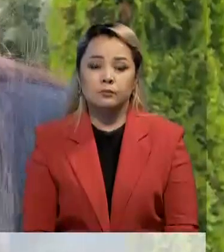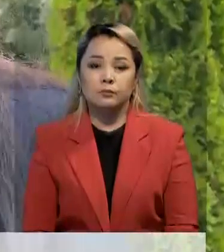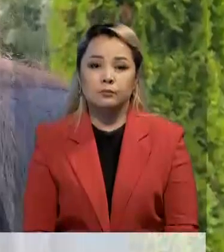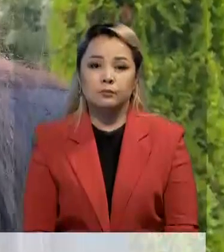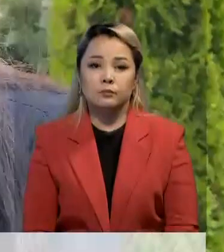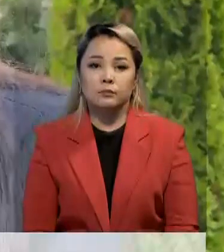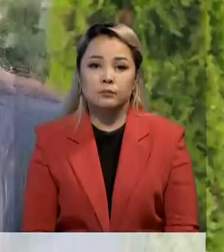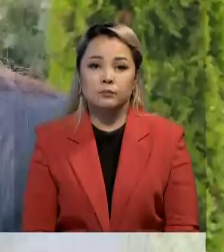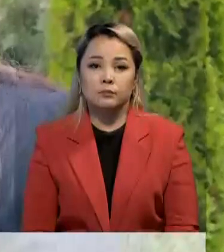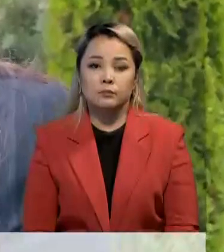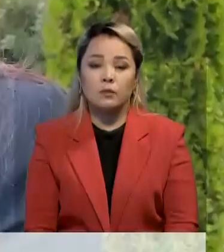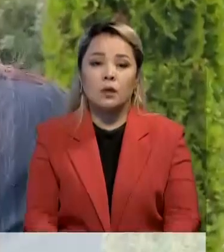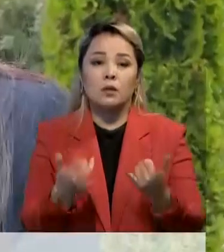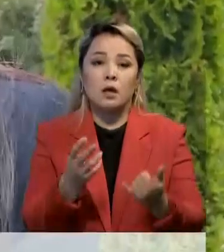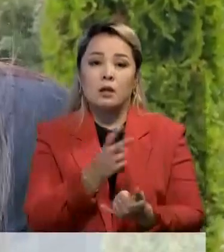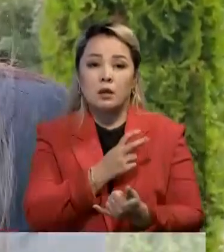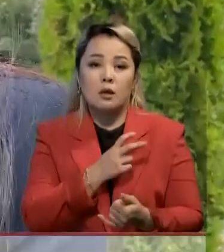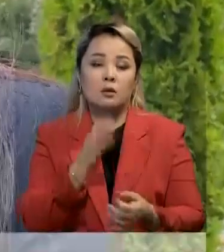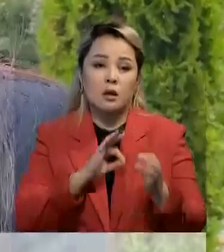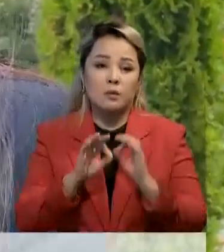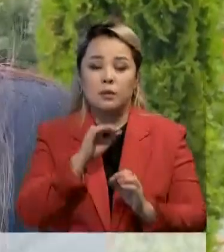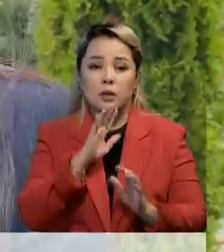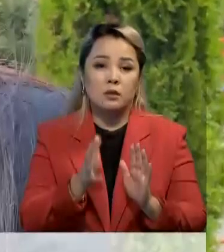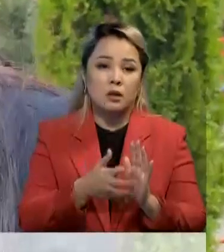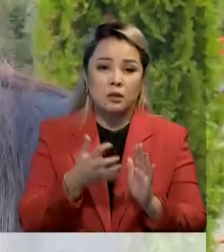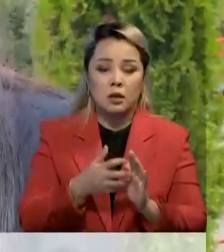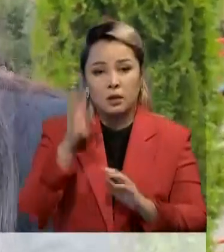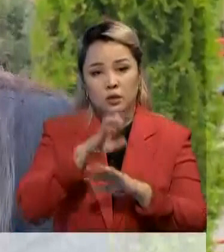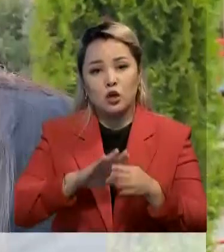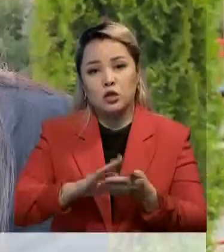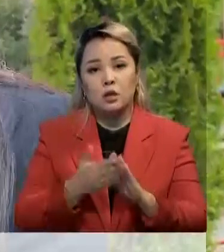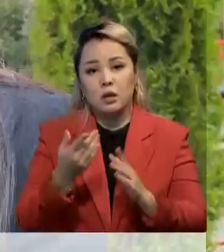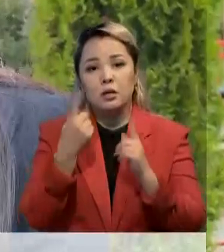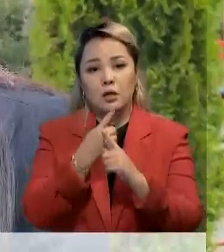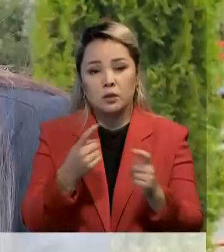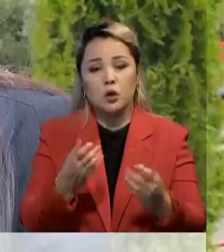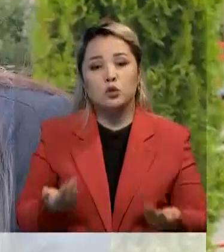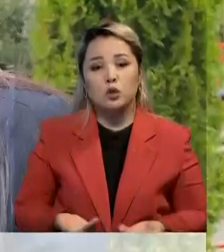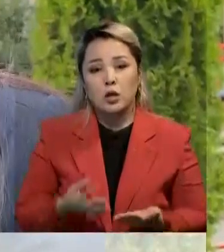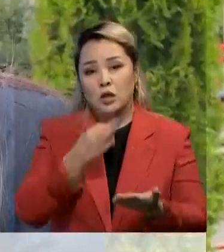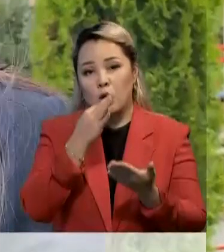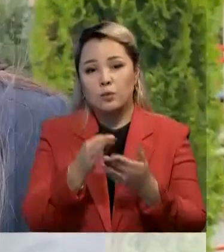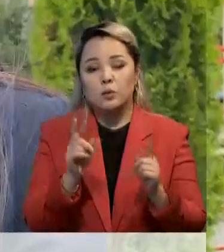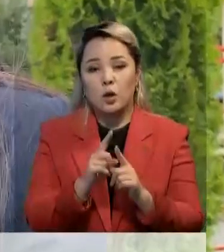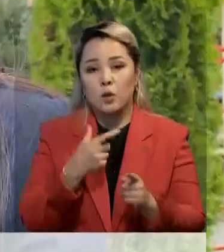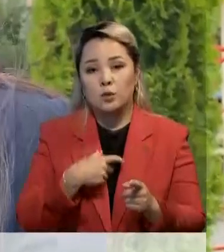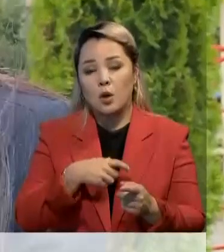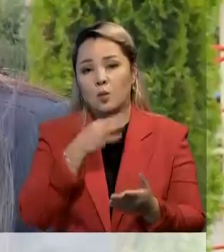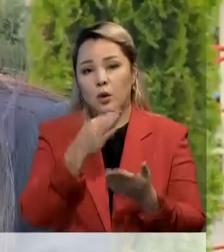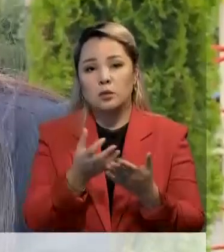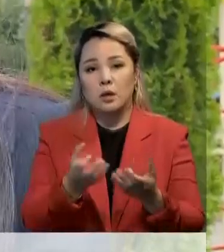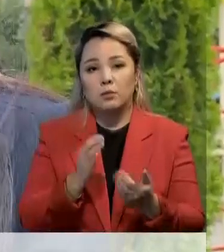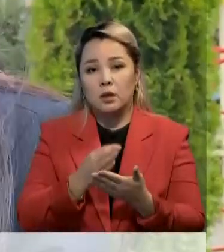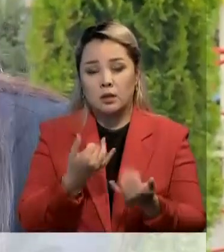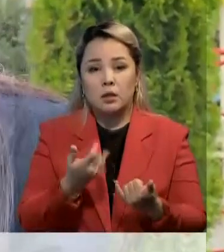сложная ситуация в стране. Дәрігермен дәрі-дәрмек тапшылығын әрі елдегі қиын жағдайды ескеріп, тұрғындардың жауапкершілікті өз мойнына алатын кез